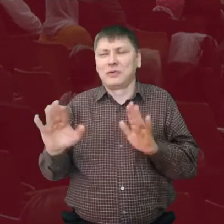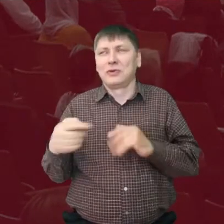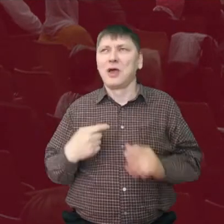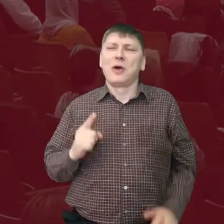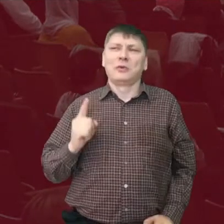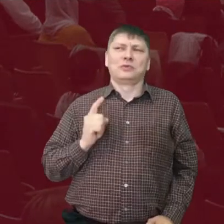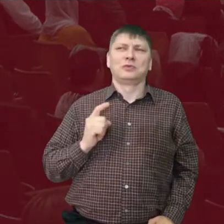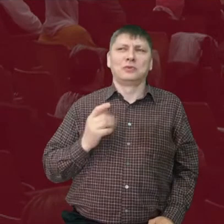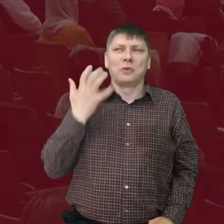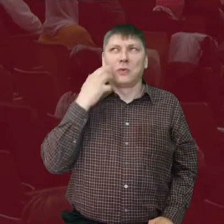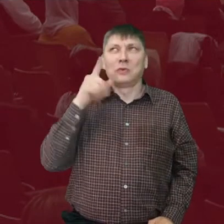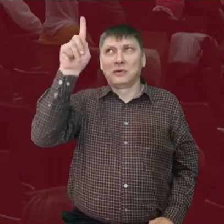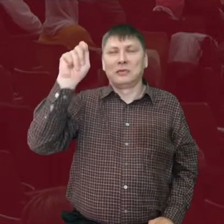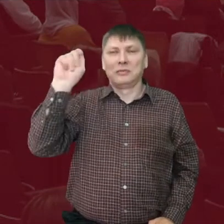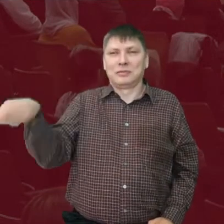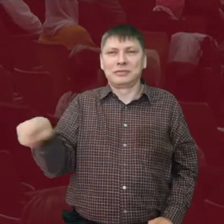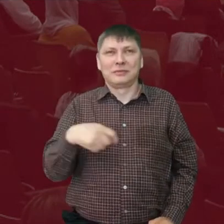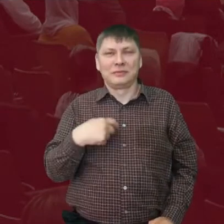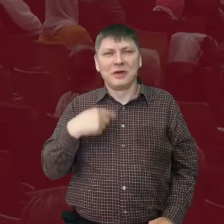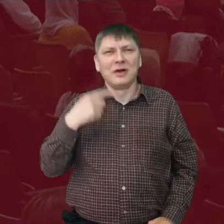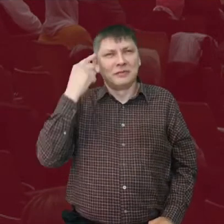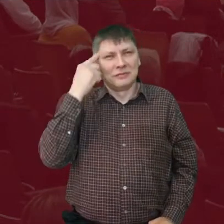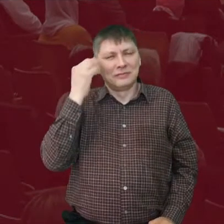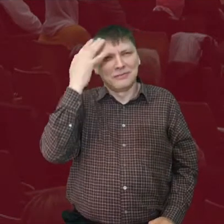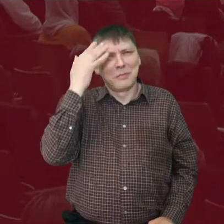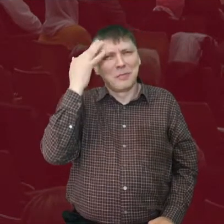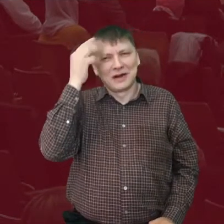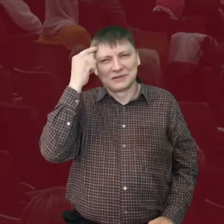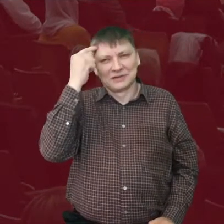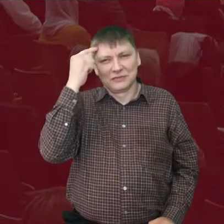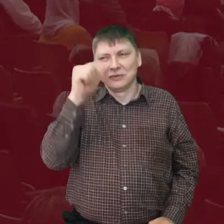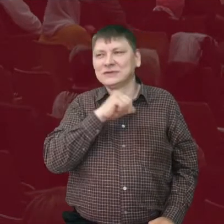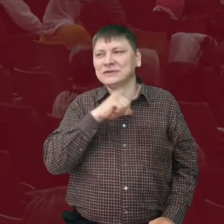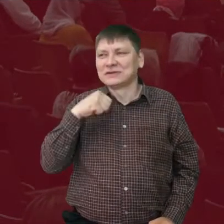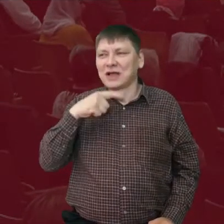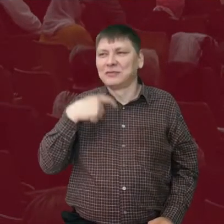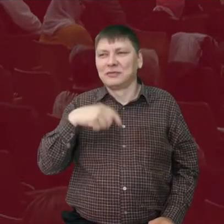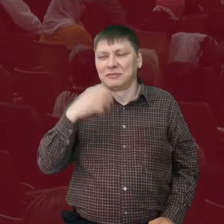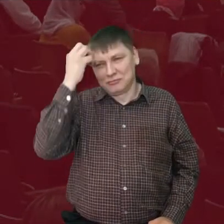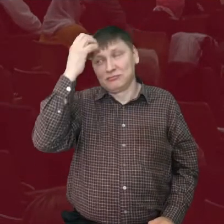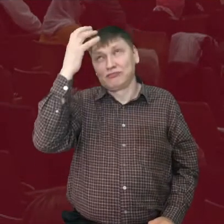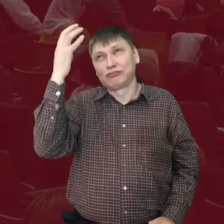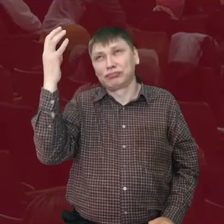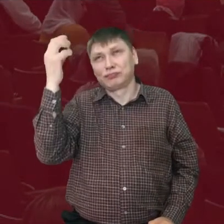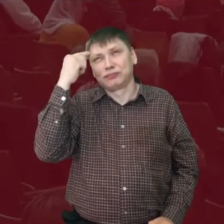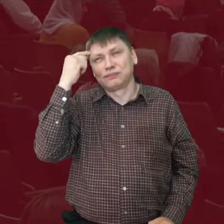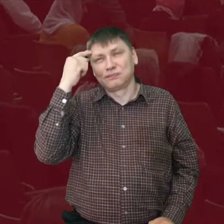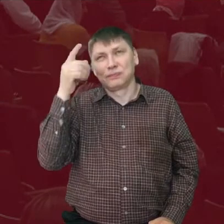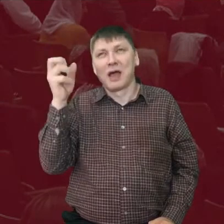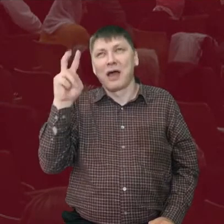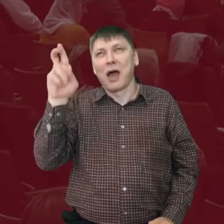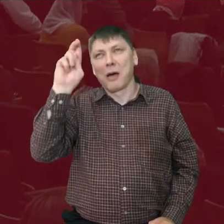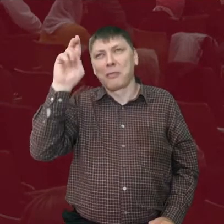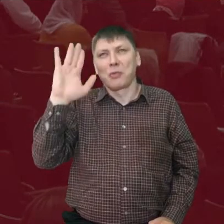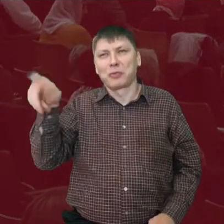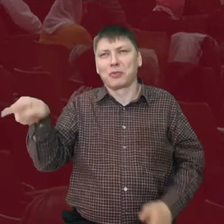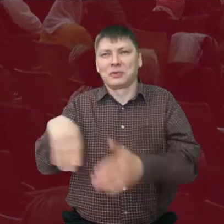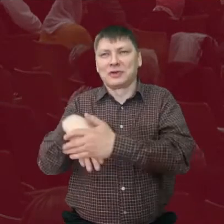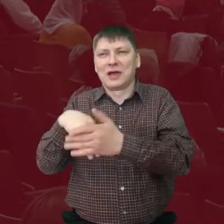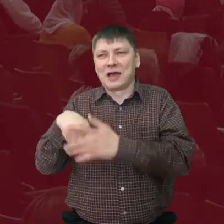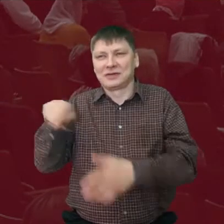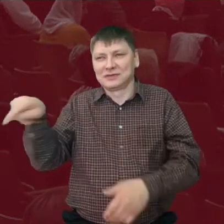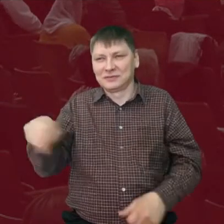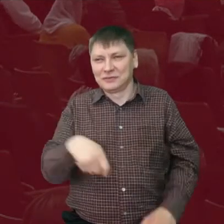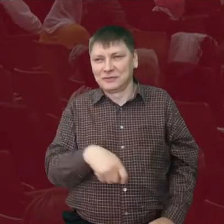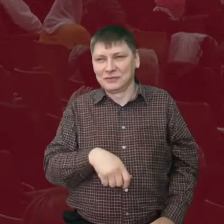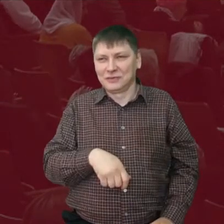мне плохое сделали. Но я просто представлю, вот как бы это было бы. Но любви не свойственно. Потому что если человек начинает мыслить этими